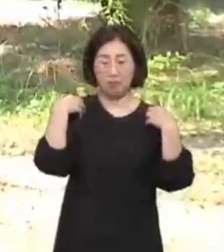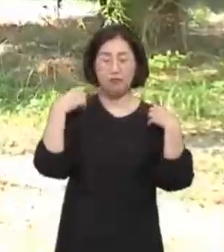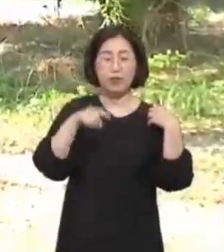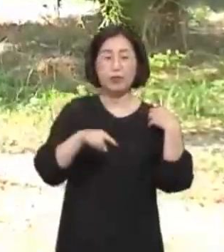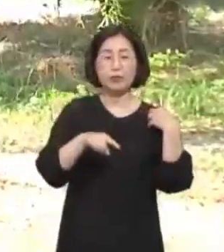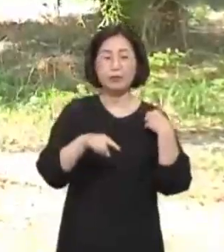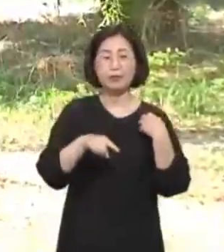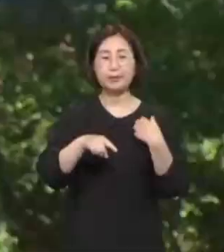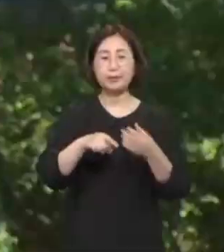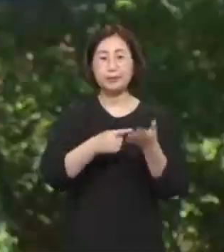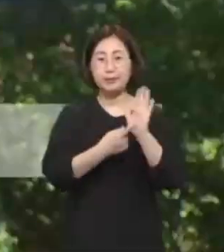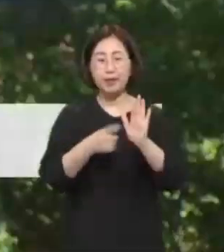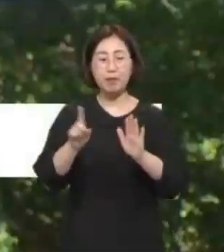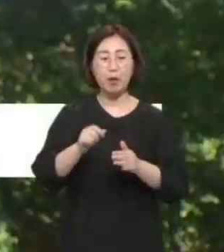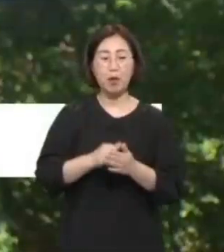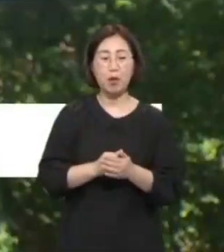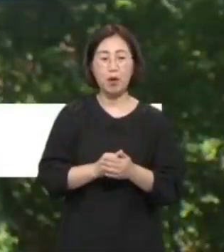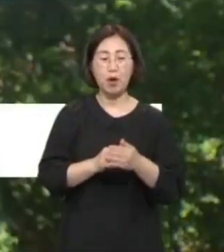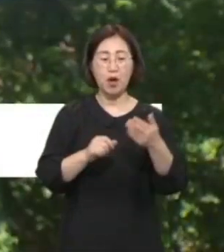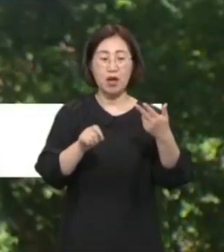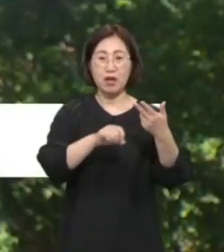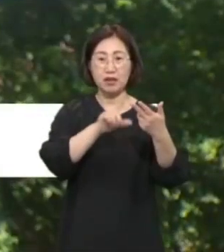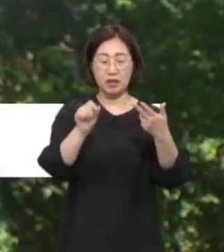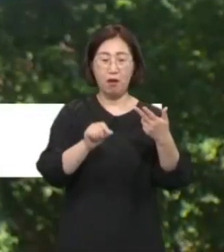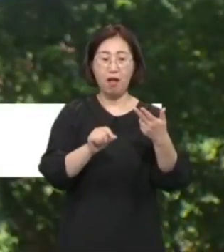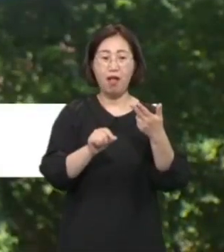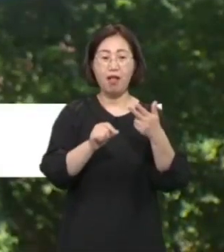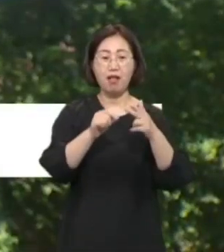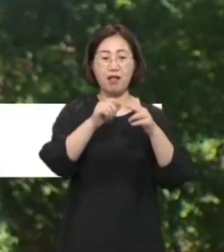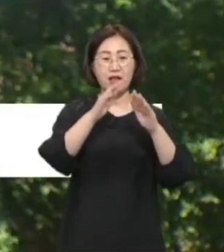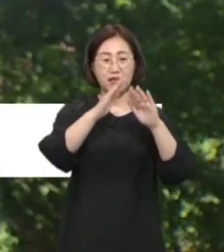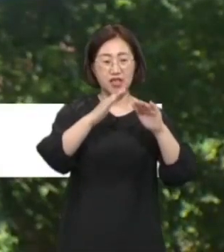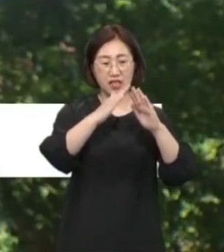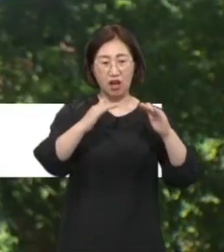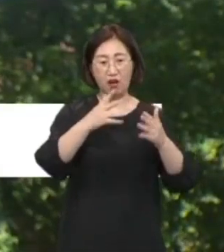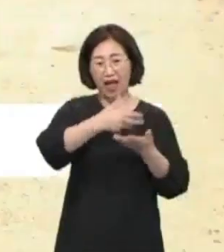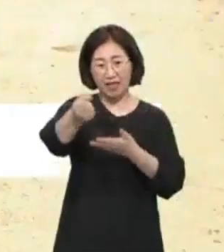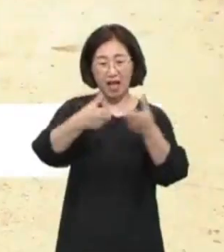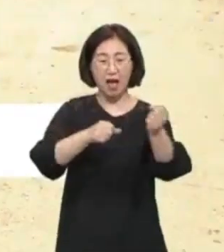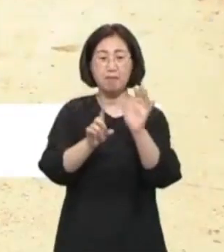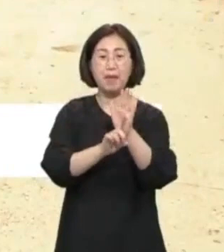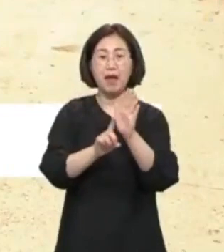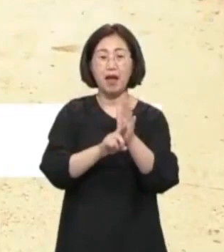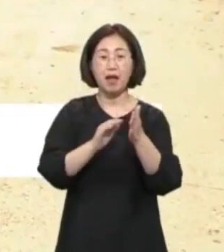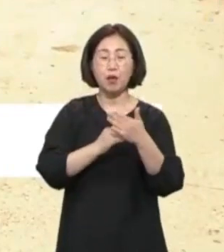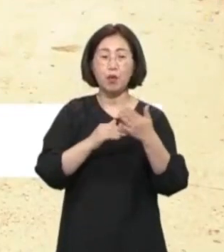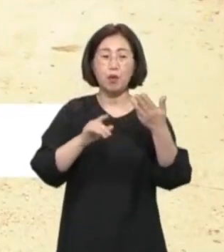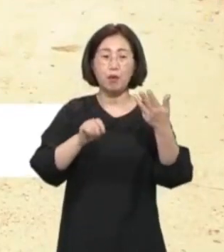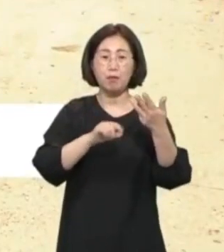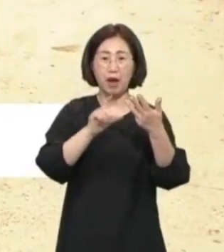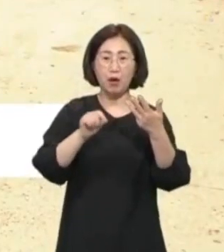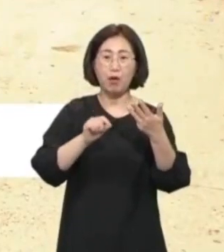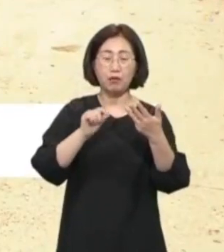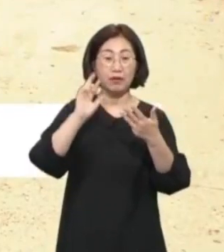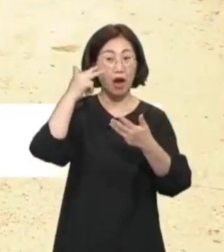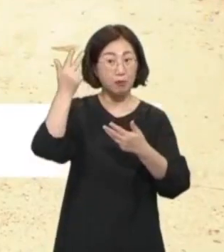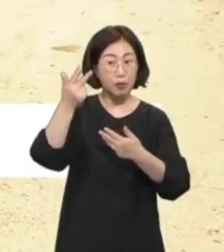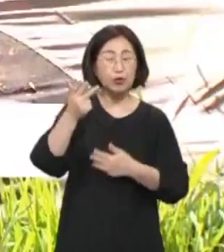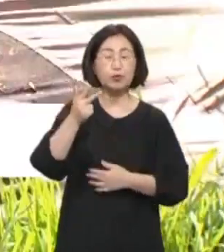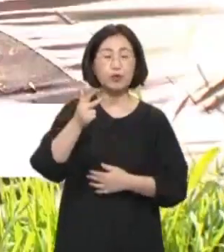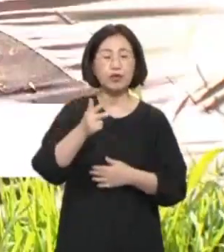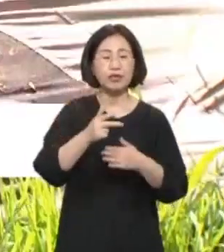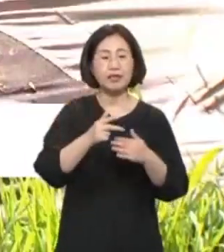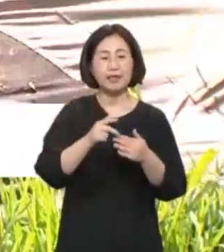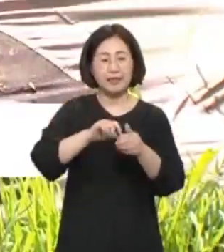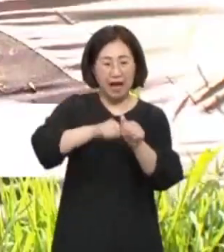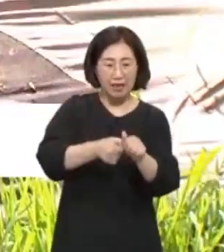빼들었습니다. 지난달 텐트 철거에 대한 계도 조치를 거쳤고 다음 주 중으로는 행정 대집행을 벌여 텐트를 철거할